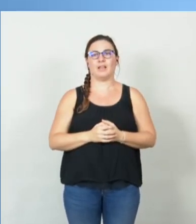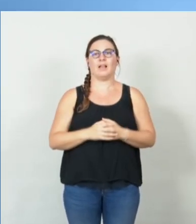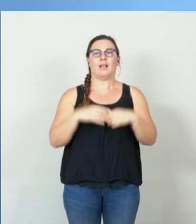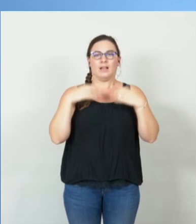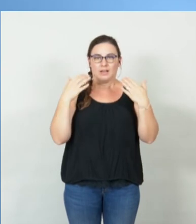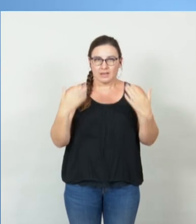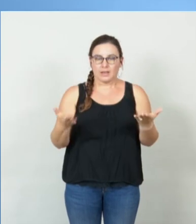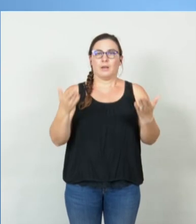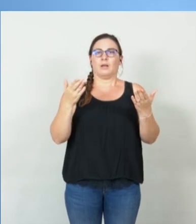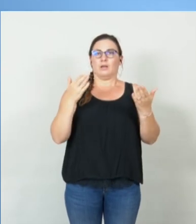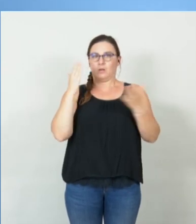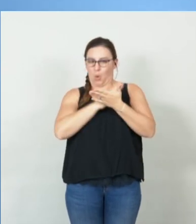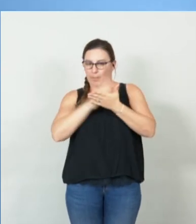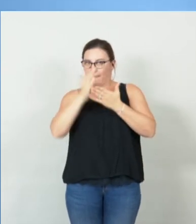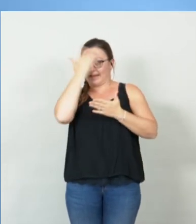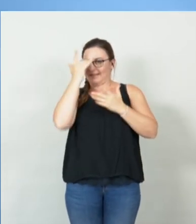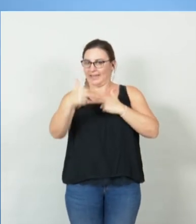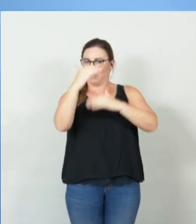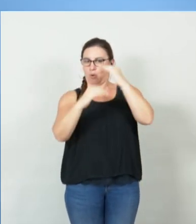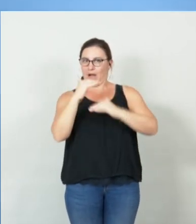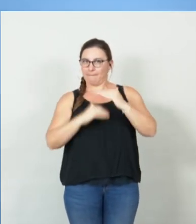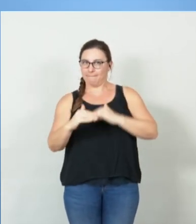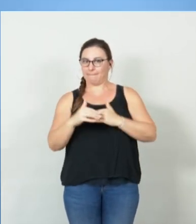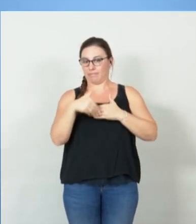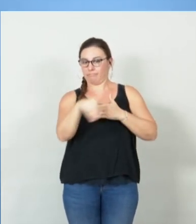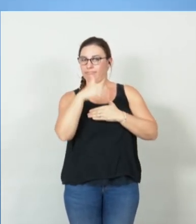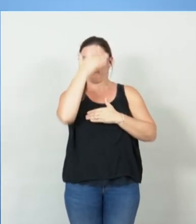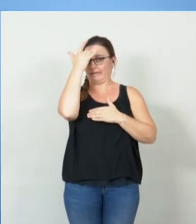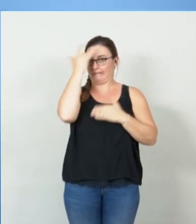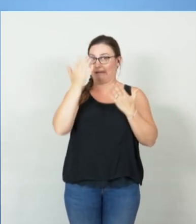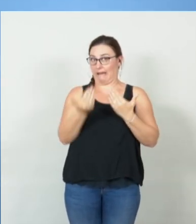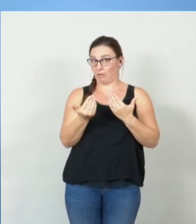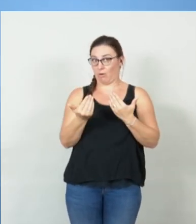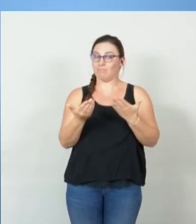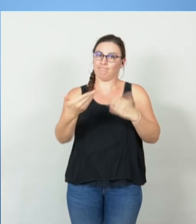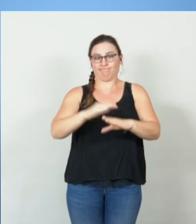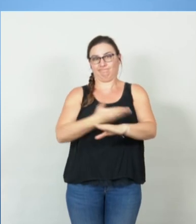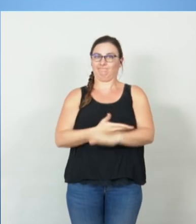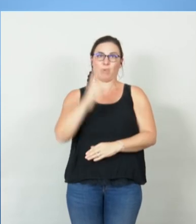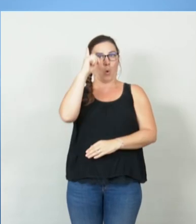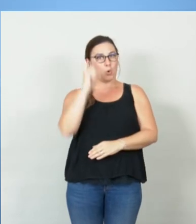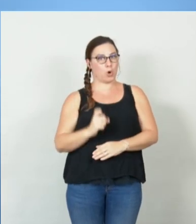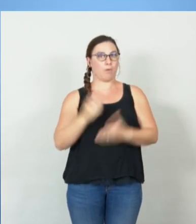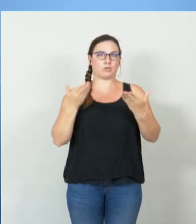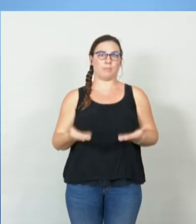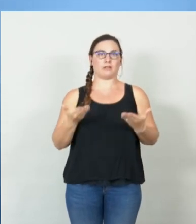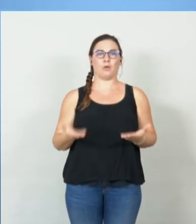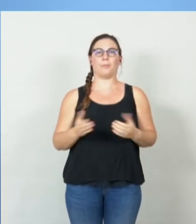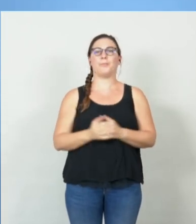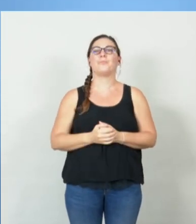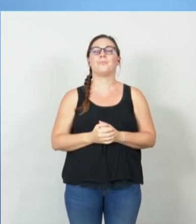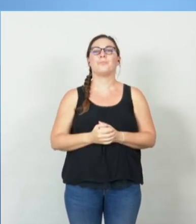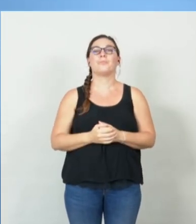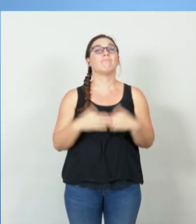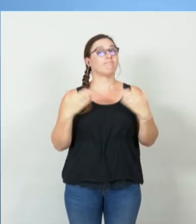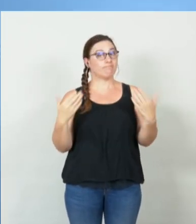dessinons là pour cet été en attendant donc ces événements estivaux je vous propose de commencer ce conseil et de commencer ce conseil avec